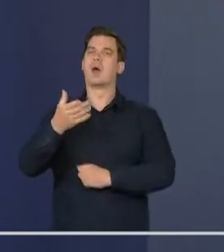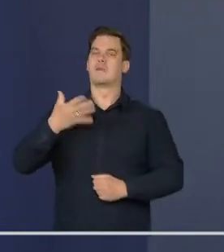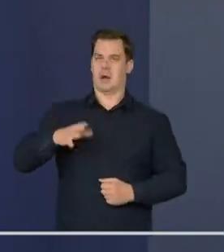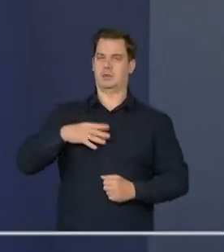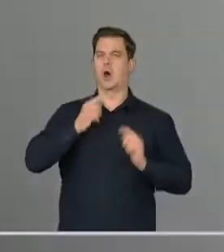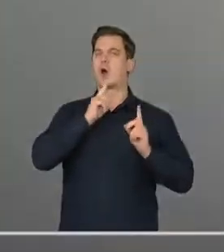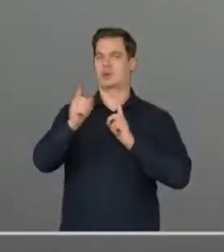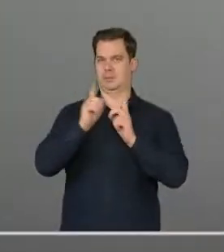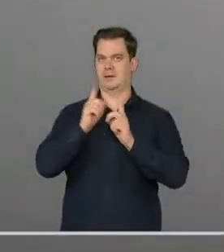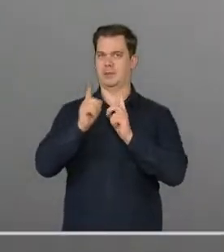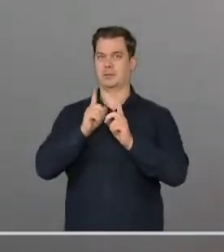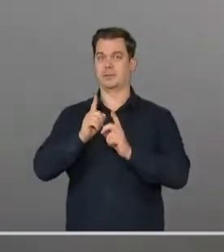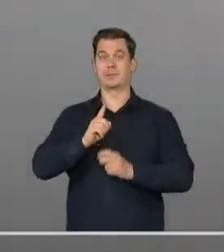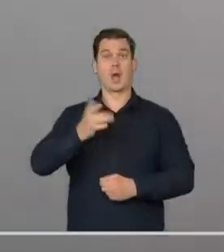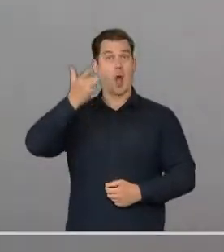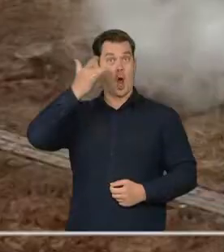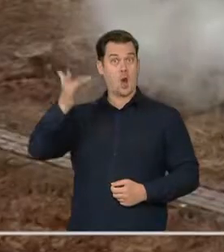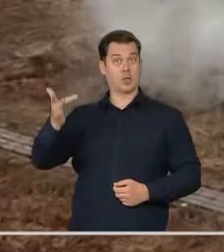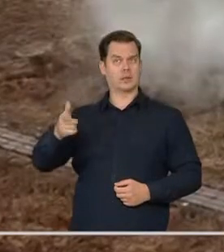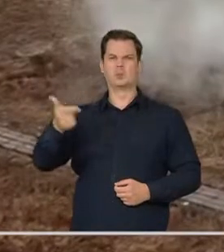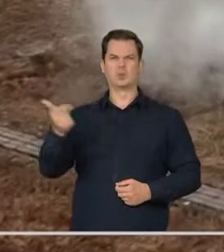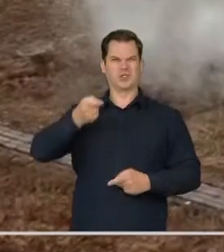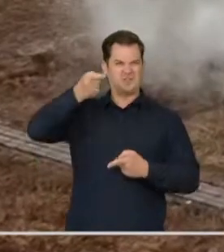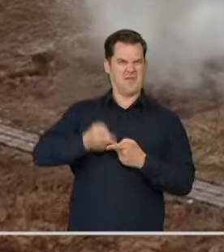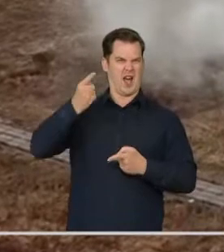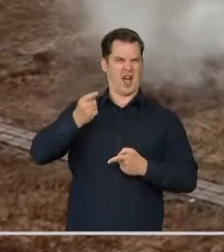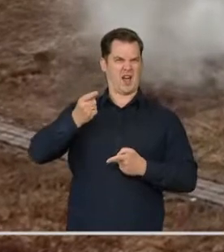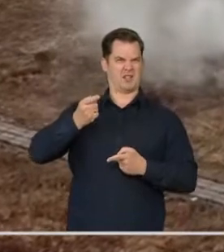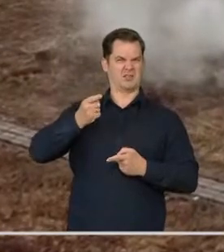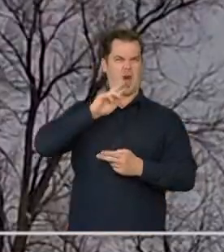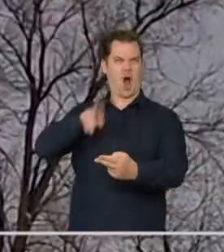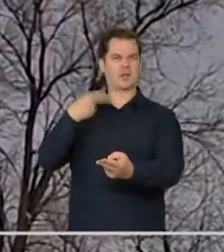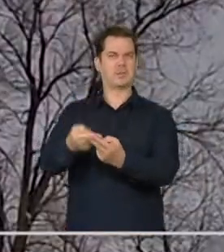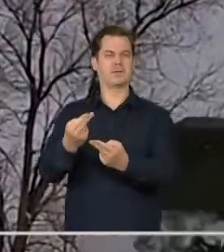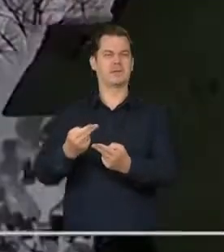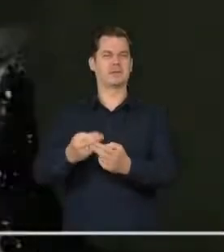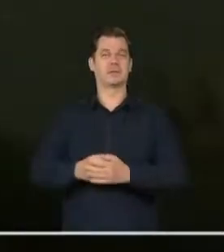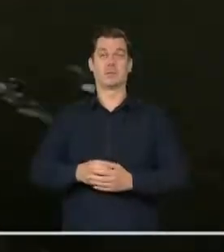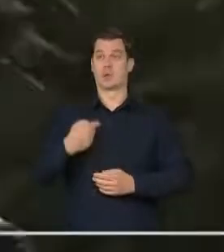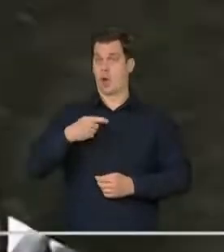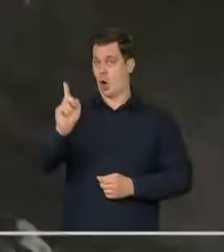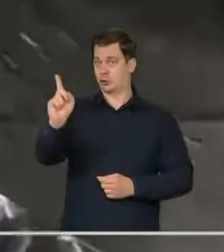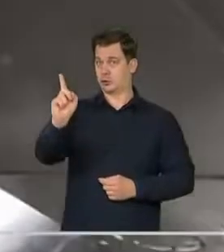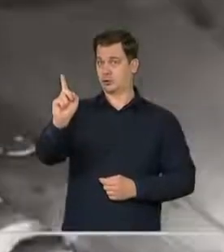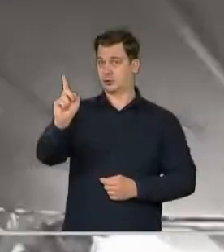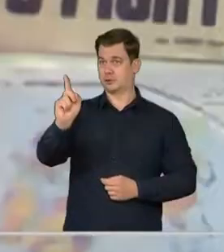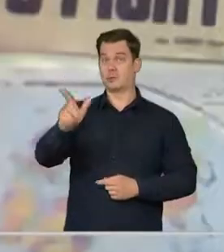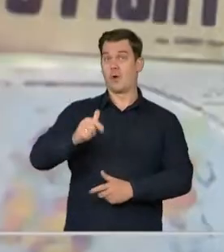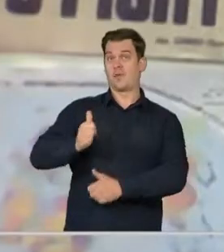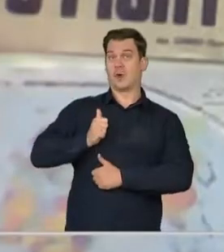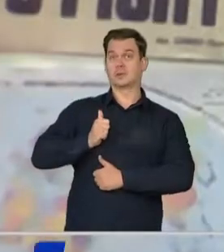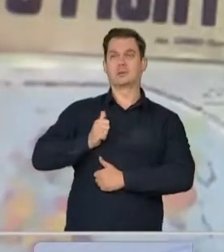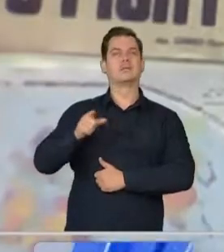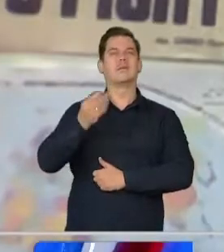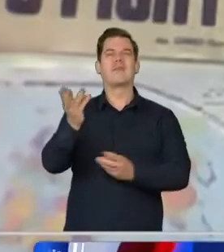rozmowy dyplomatyczne. Na rosyjski szantaż potrzeba twardej odpowiedzi amerykańskiego prezydenta. Ostrzeżenie przed działaniami militarnymi. To jest dla